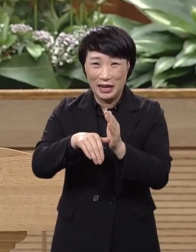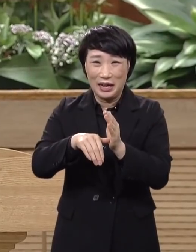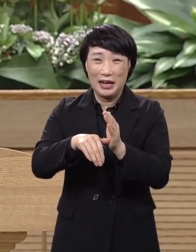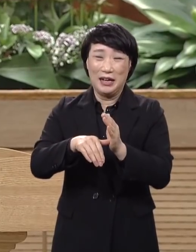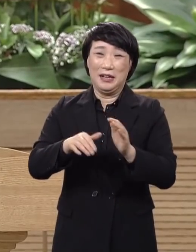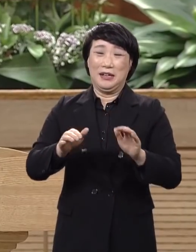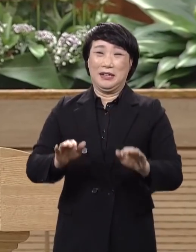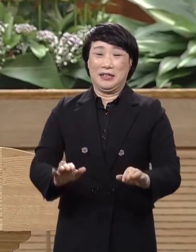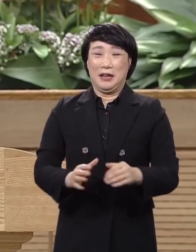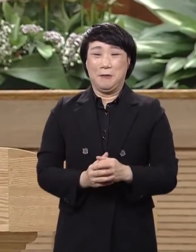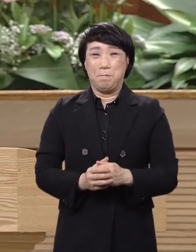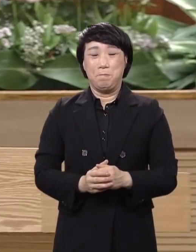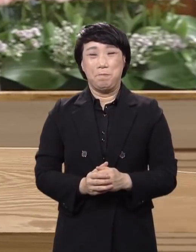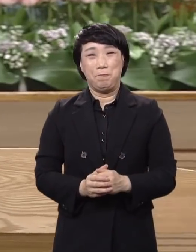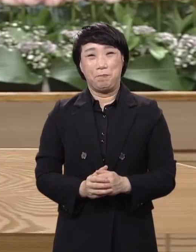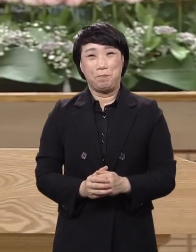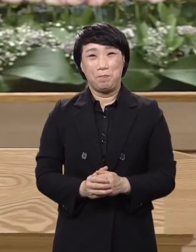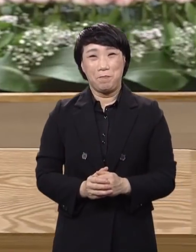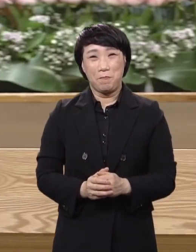들고